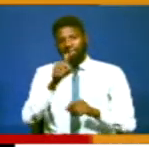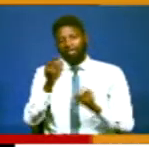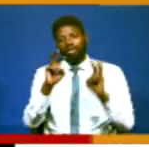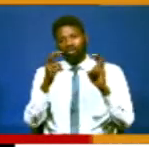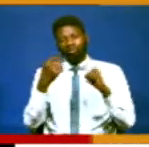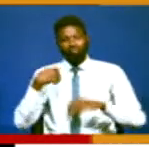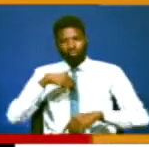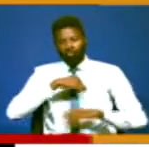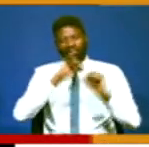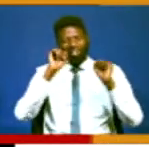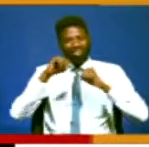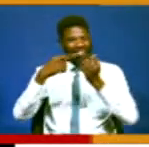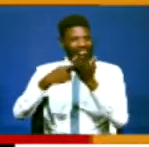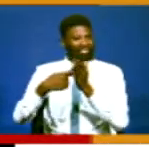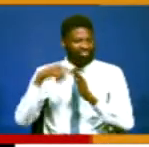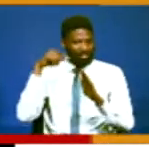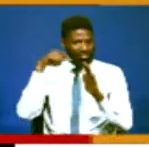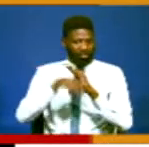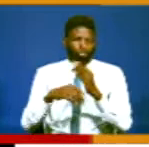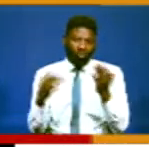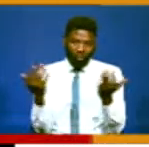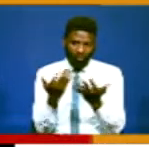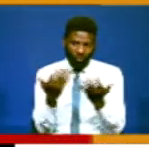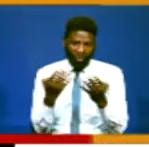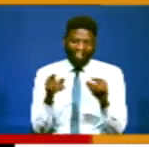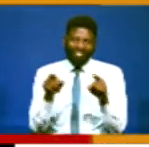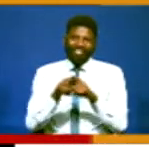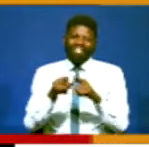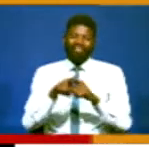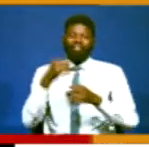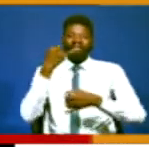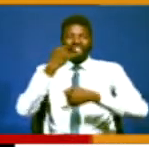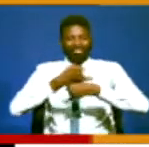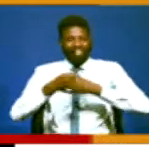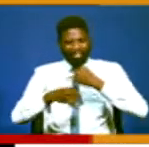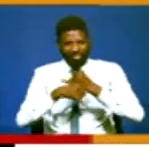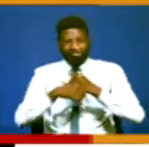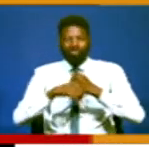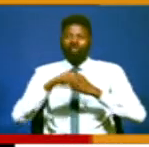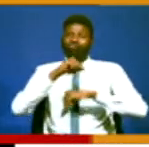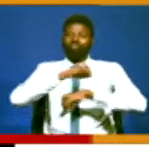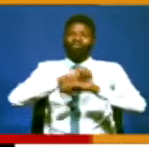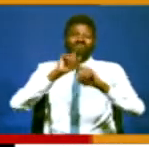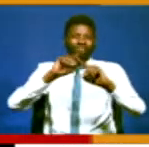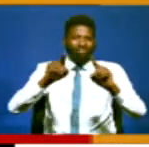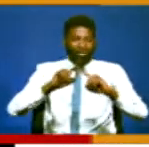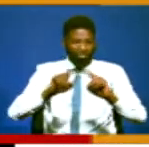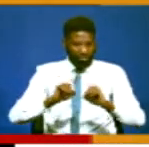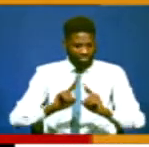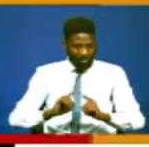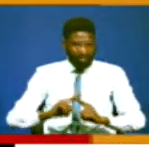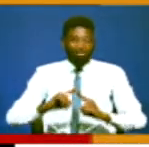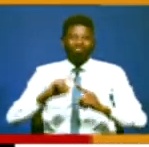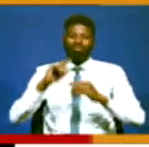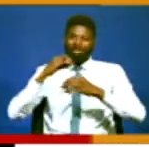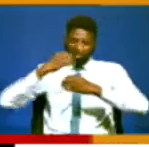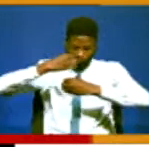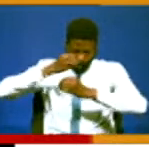tungeliangalia sana ni zile vifaa ama miundo msingi katika shule tofauti, kama vile maabara zinafaa